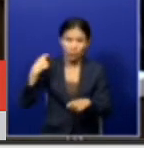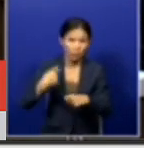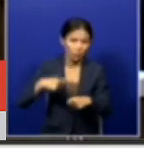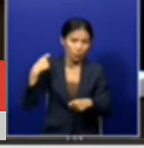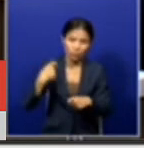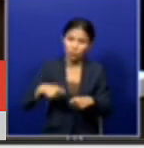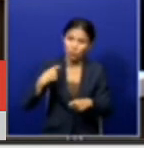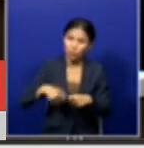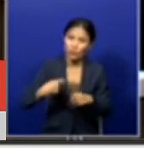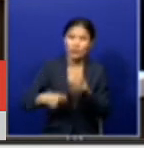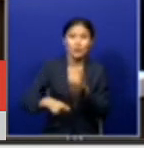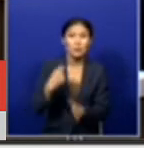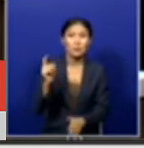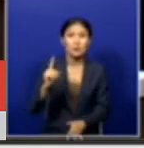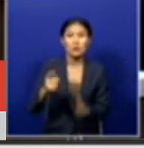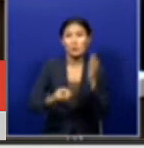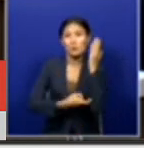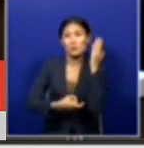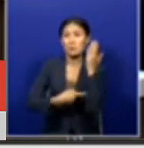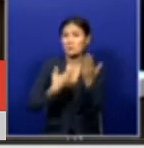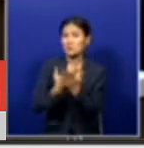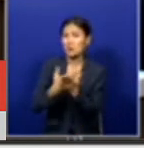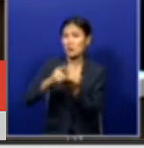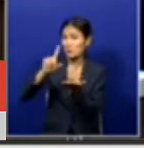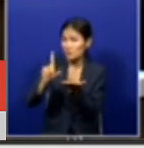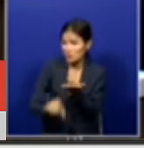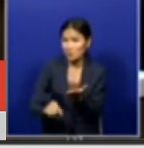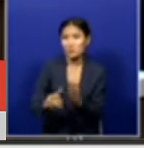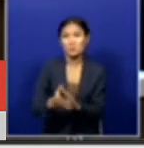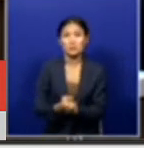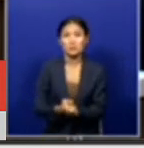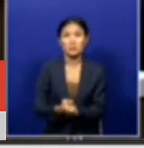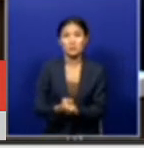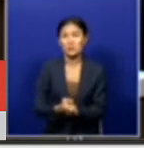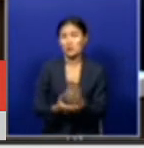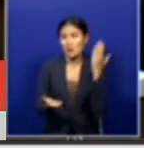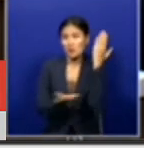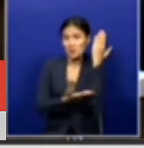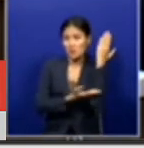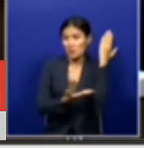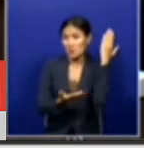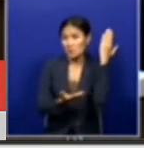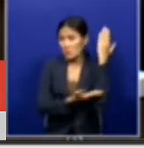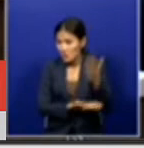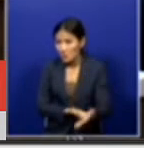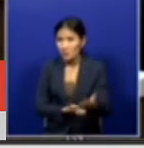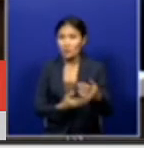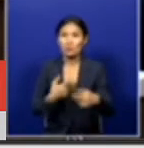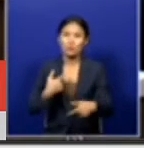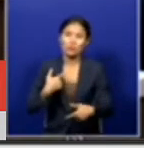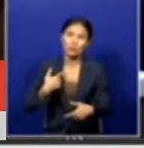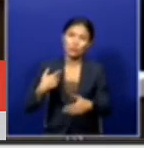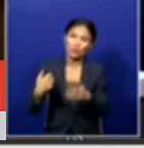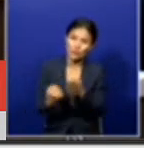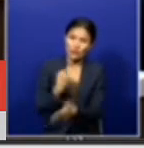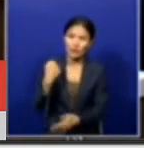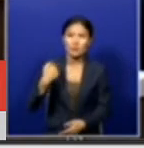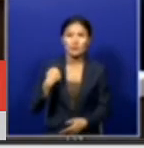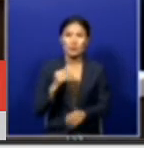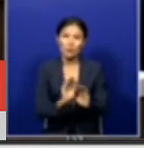ราคายางตกต่ำมาช้านานจะฟันทิ้งก็เสียดายเพราะฝ่าจะโตใช้เวลาหล